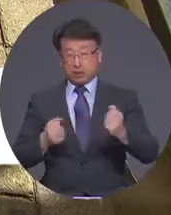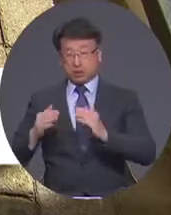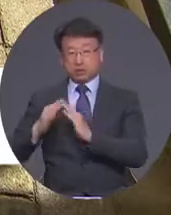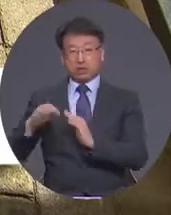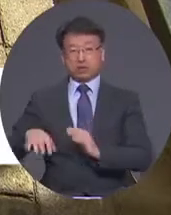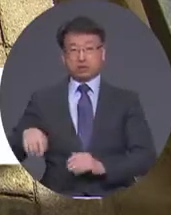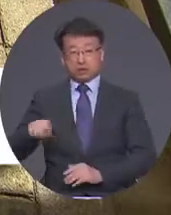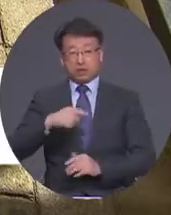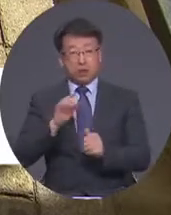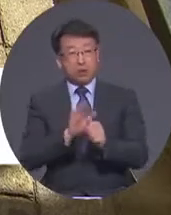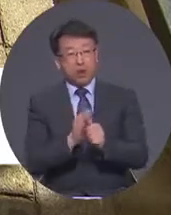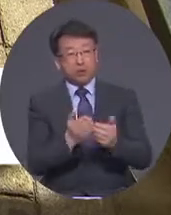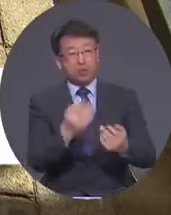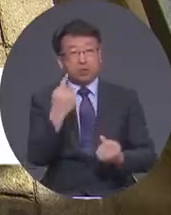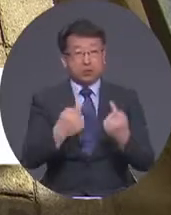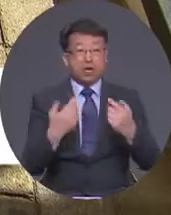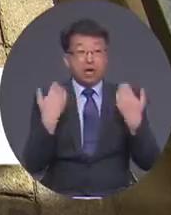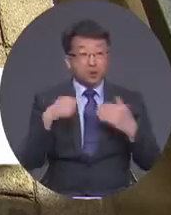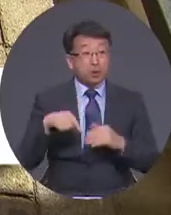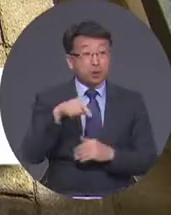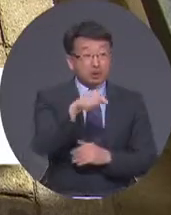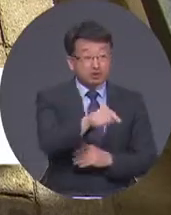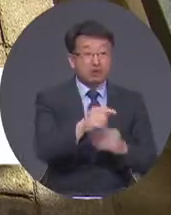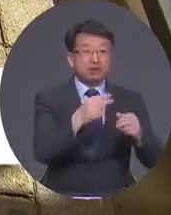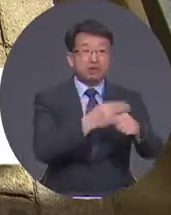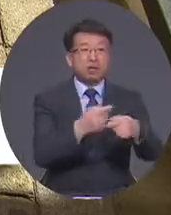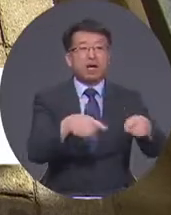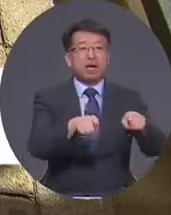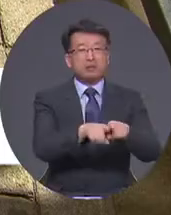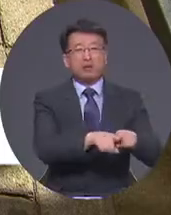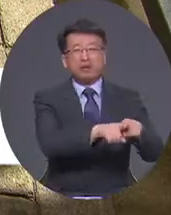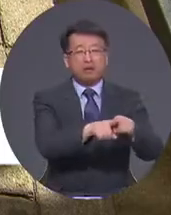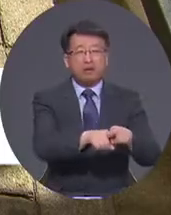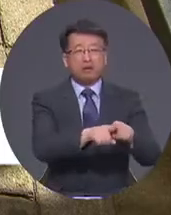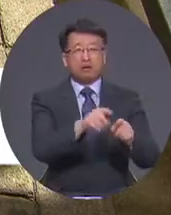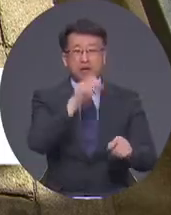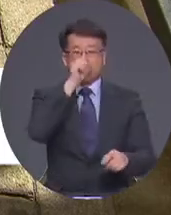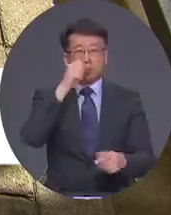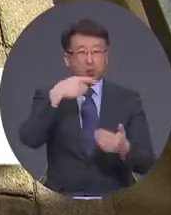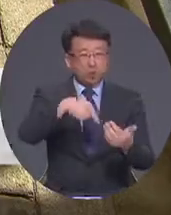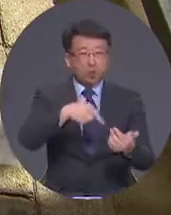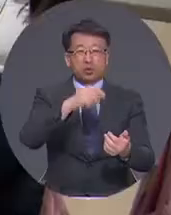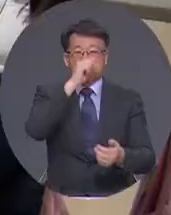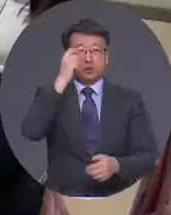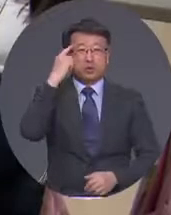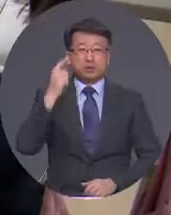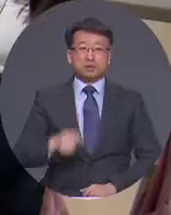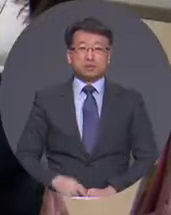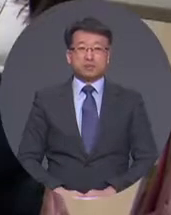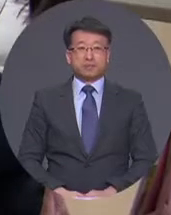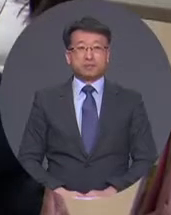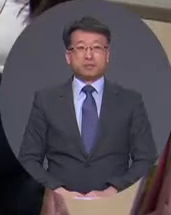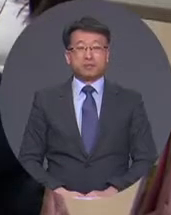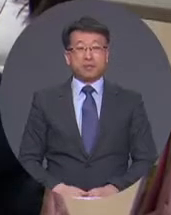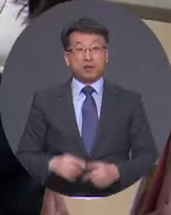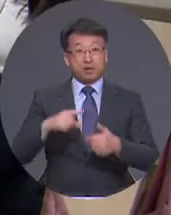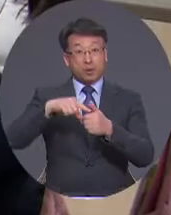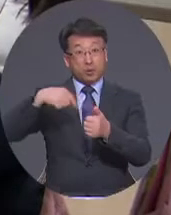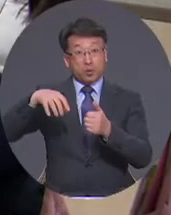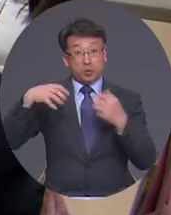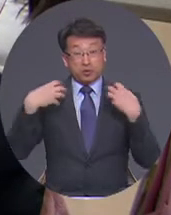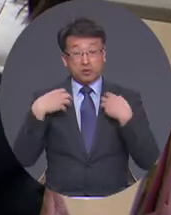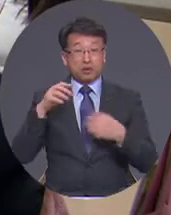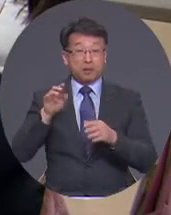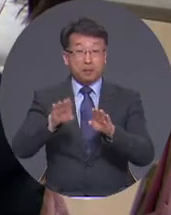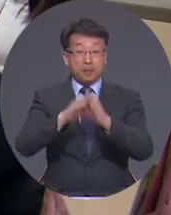저희가 따로 봐주고 하는 것보다 학교 와서 선생님하고 있는 게 더 낫다고 보거든요. 경남교육청은 개학 후